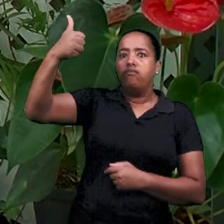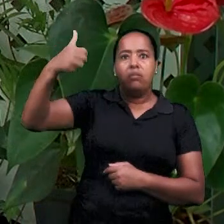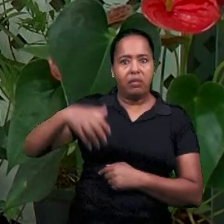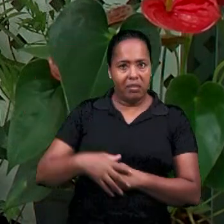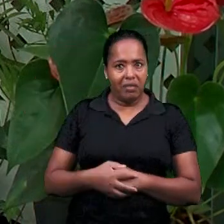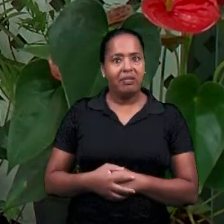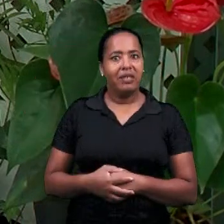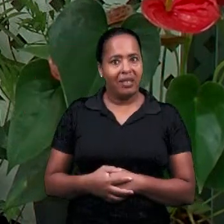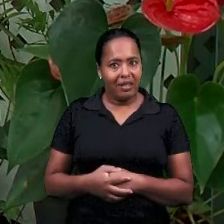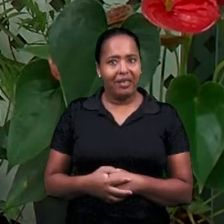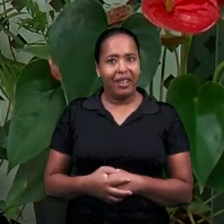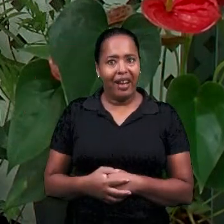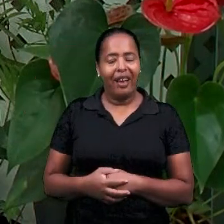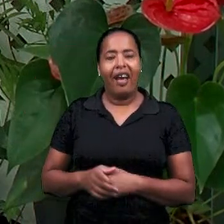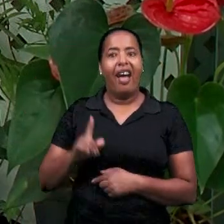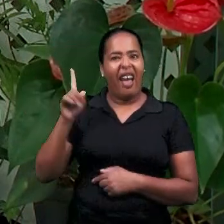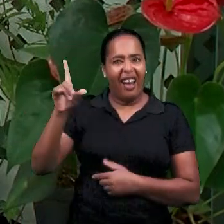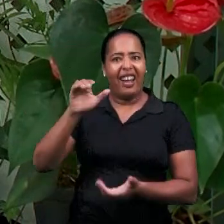donc